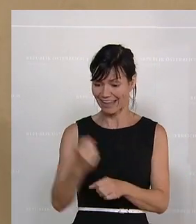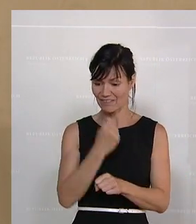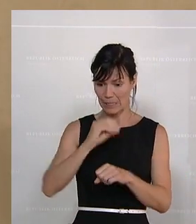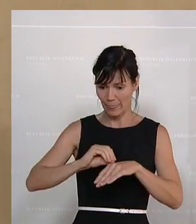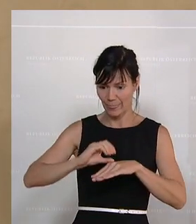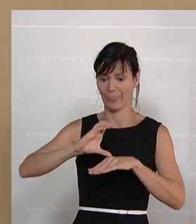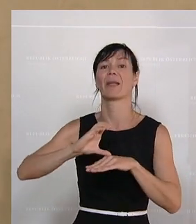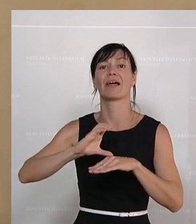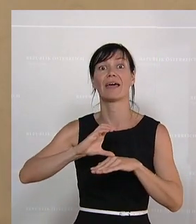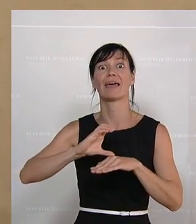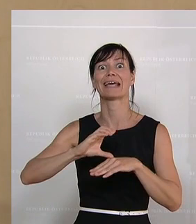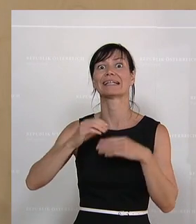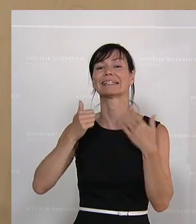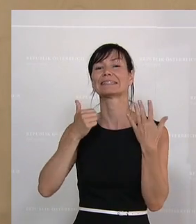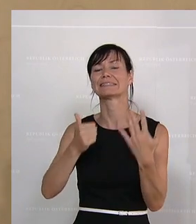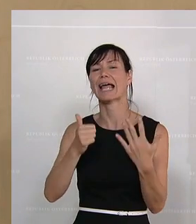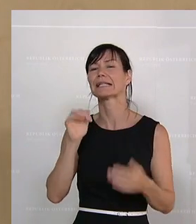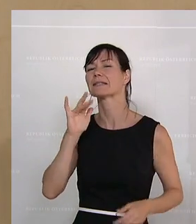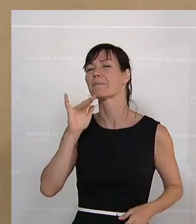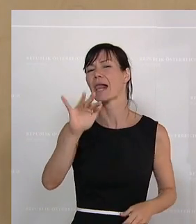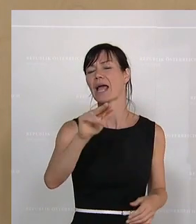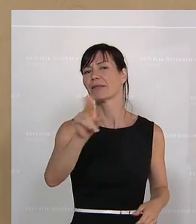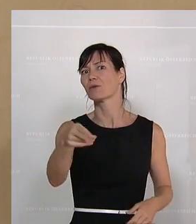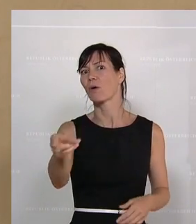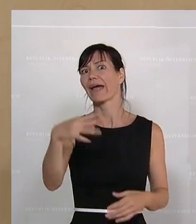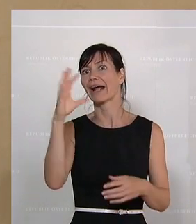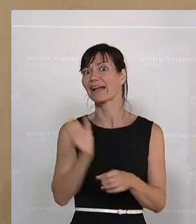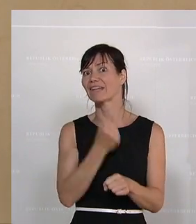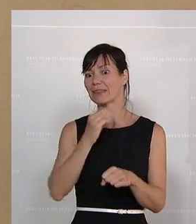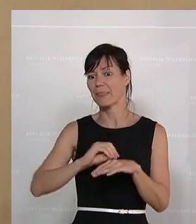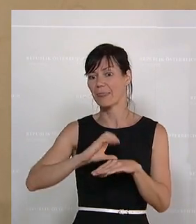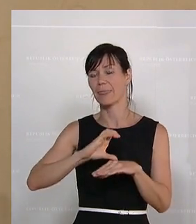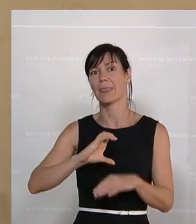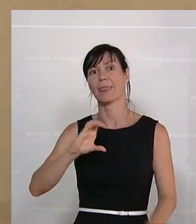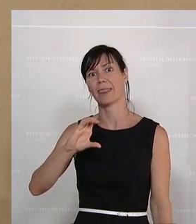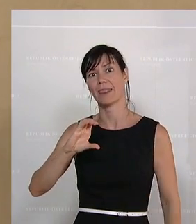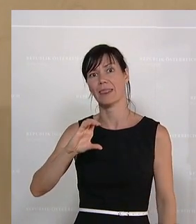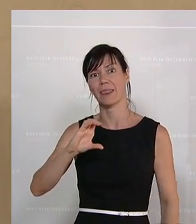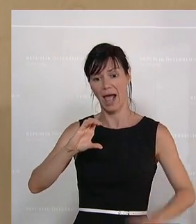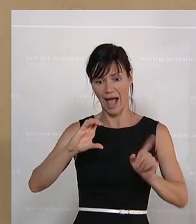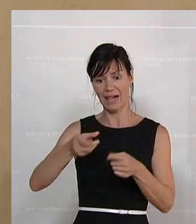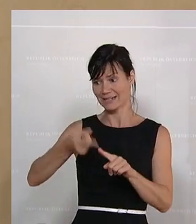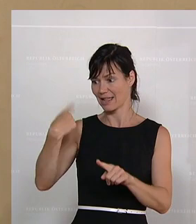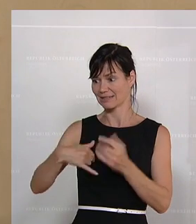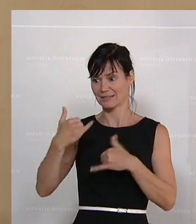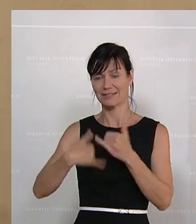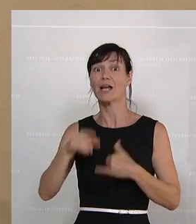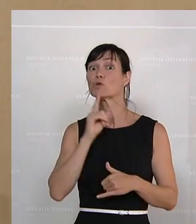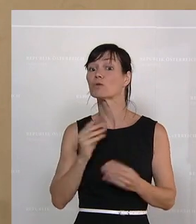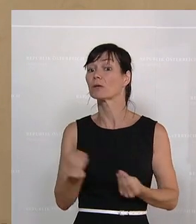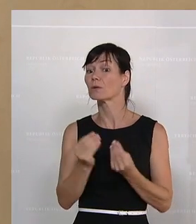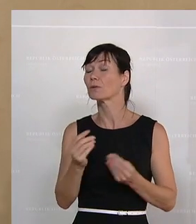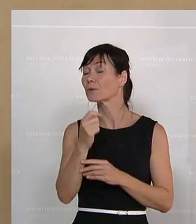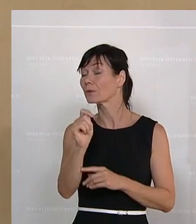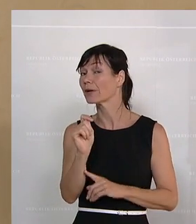machen heuer 6 milliarden euro mehr gewinn als im jahr davor nur durch die teuerung